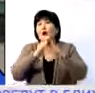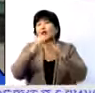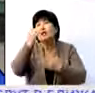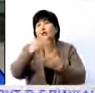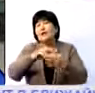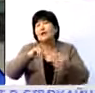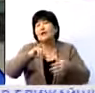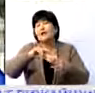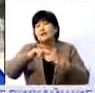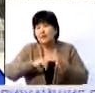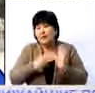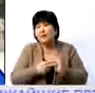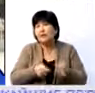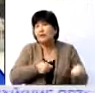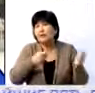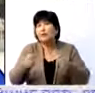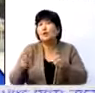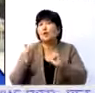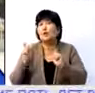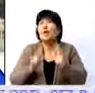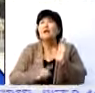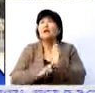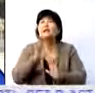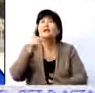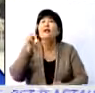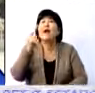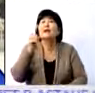запланированных к доставке на МКС грузов. Старт запланирован на